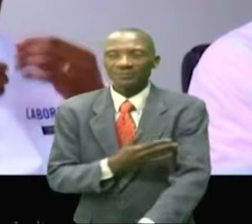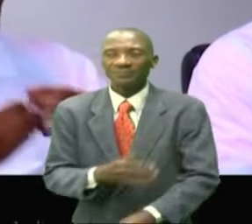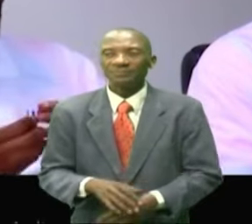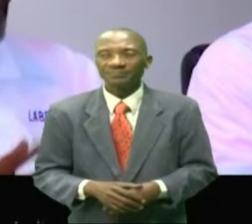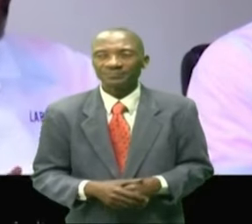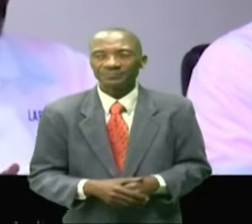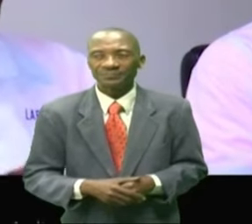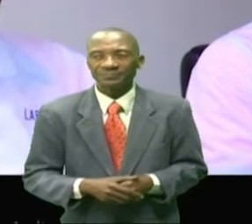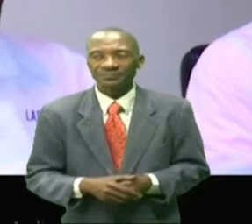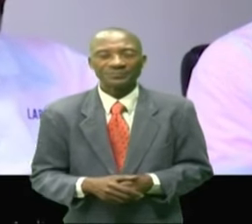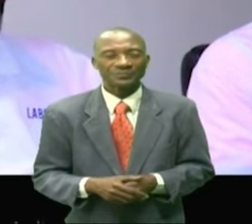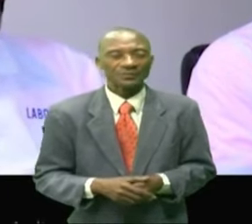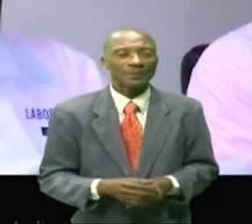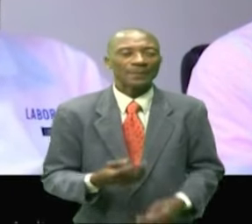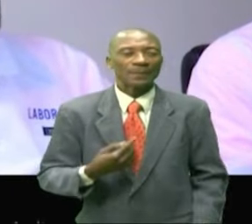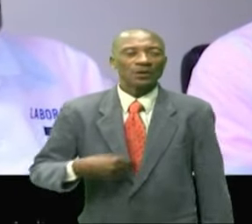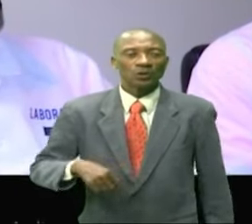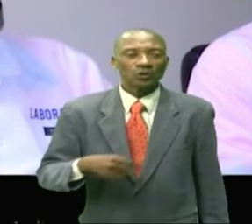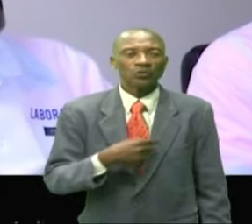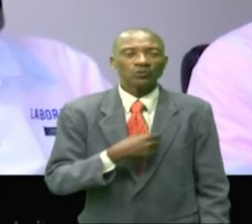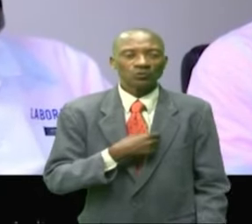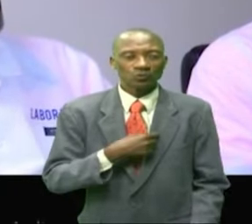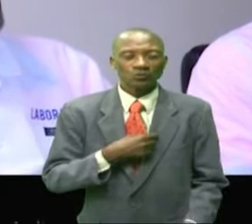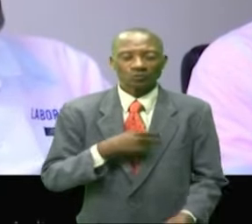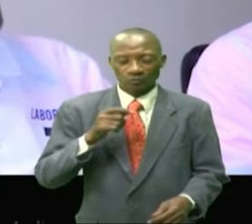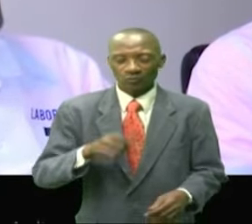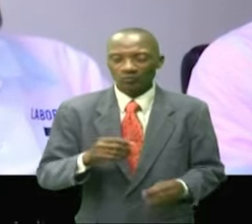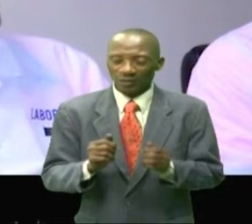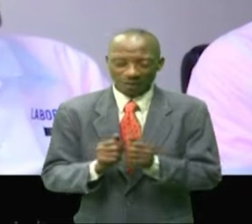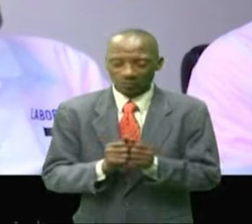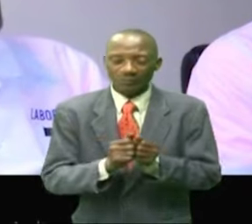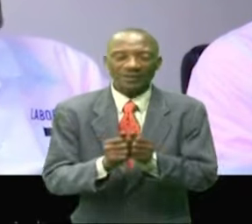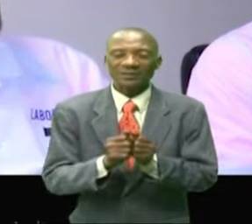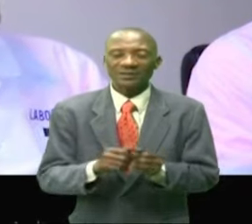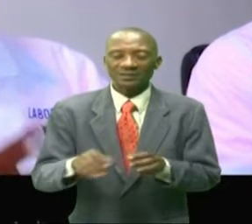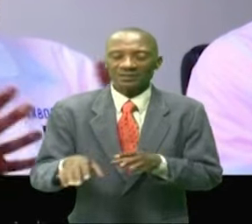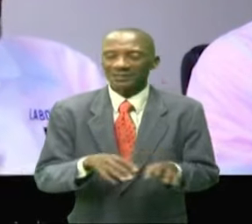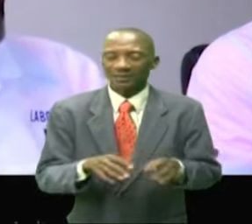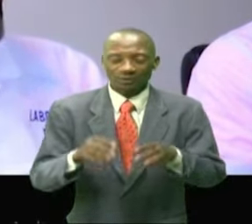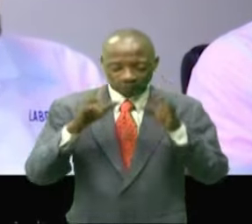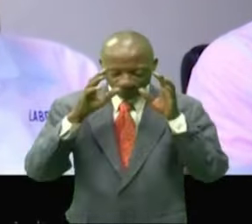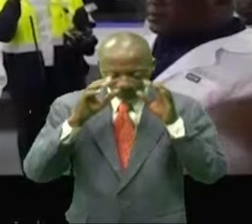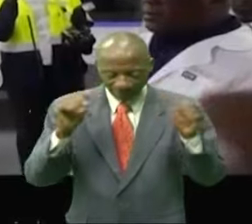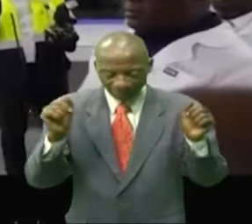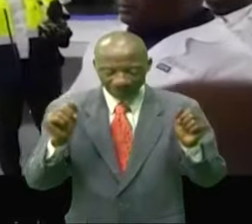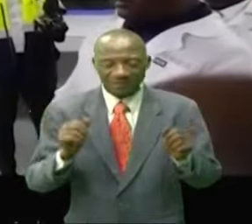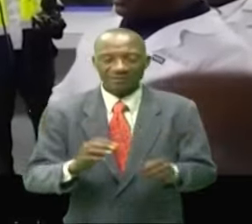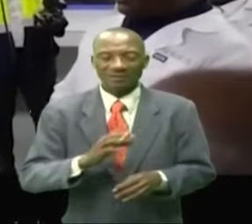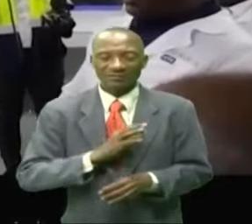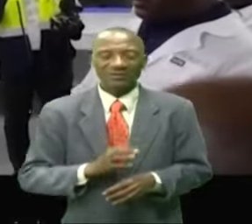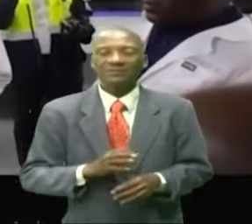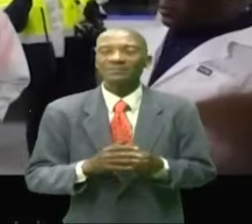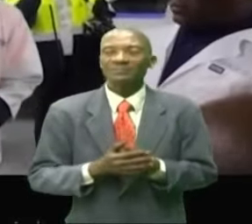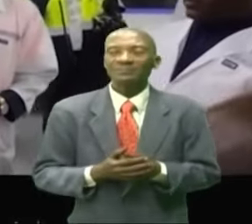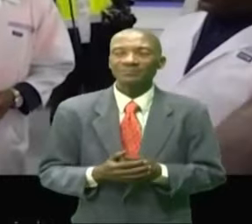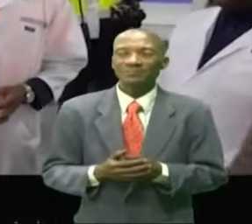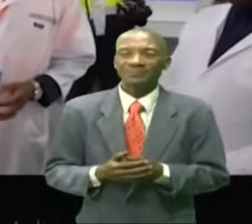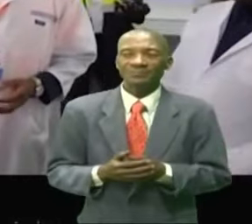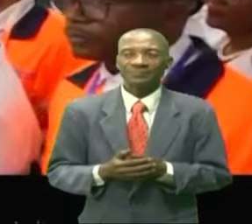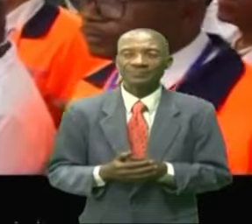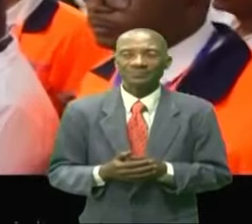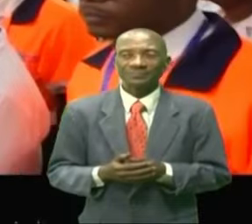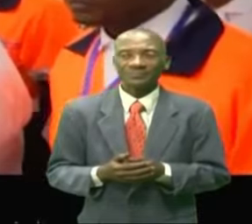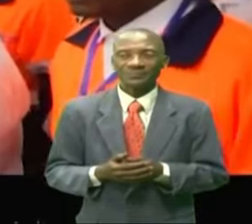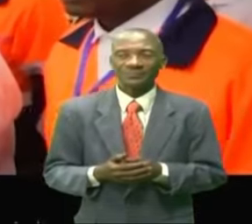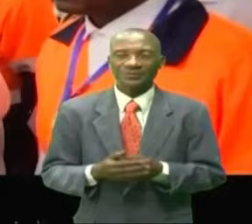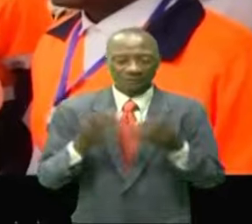facilité d'être accompagnés par son excellence, le chef de l'État, techniquement. Le glas de la vérité, du taux